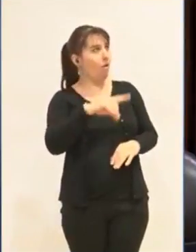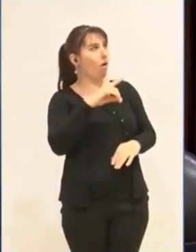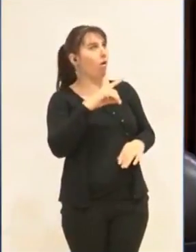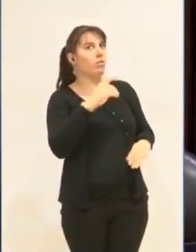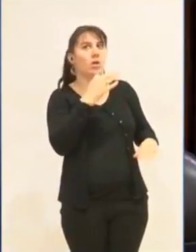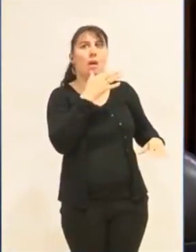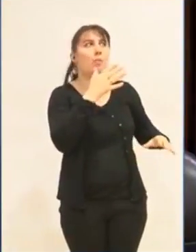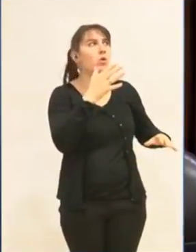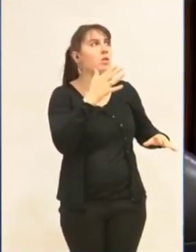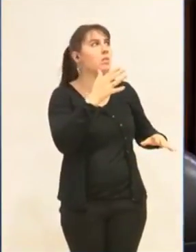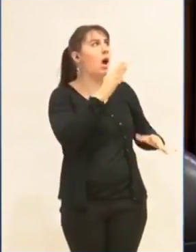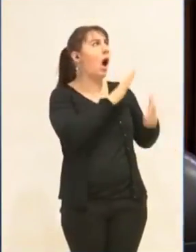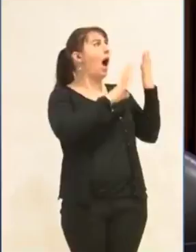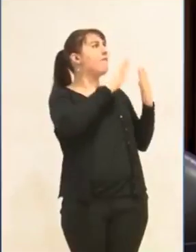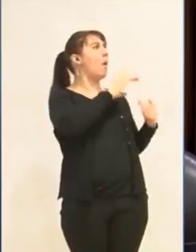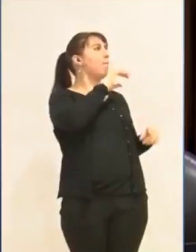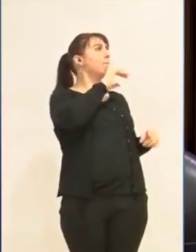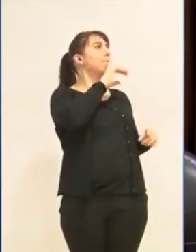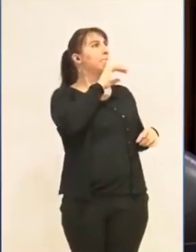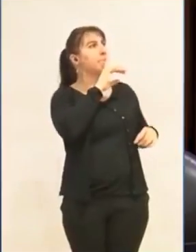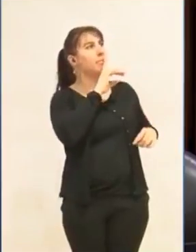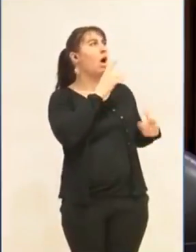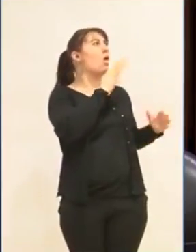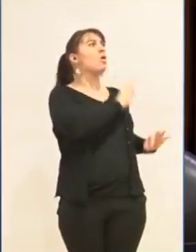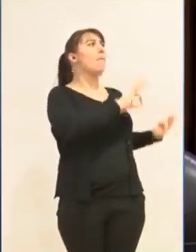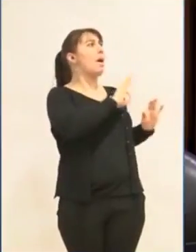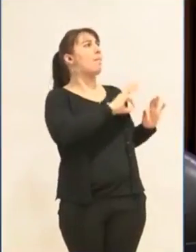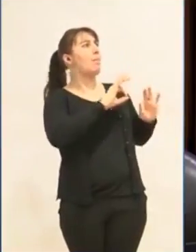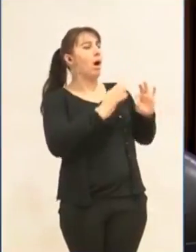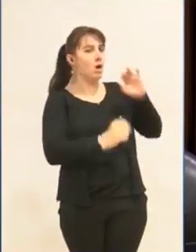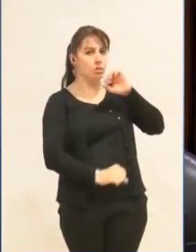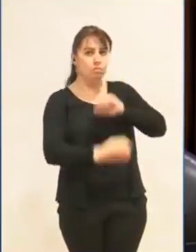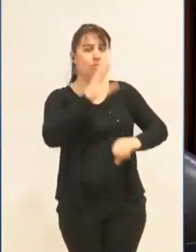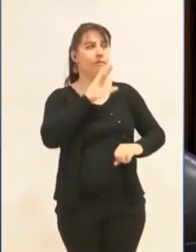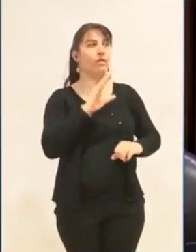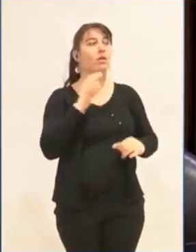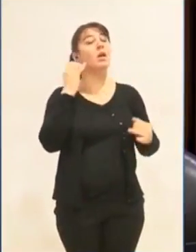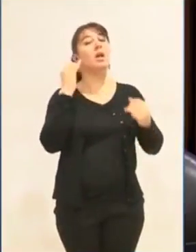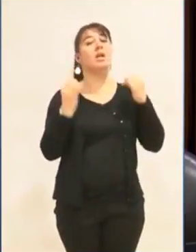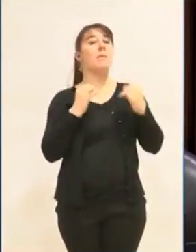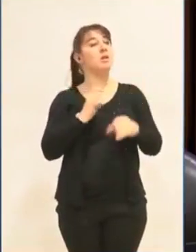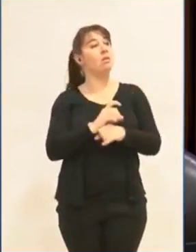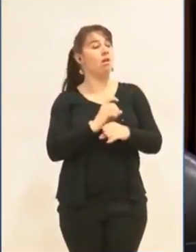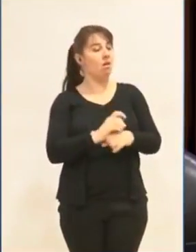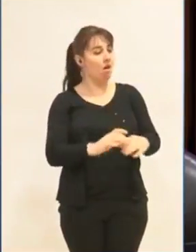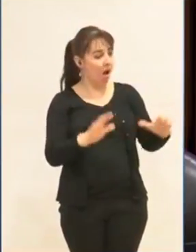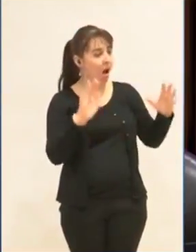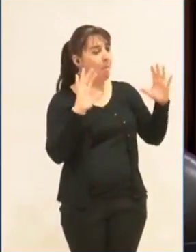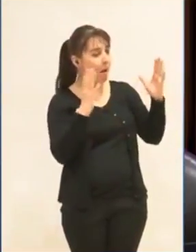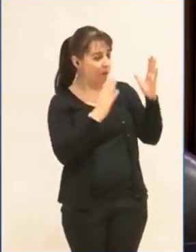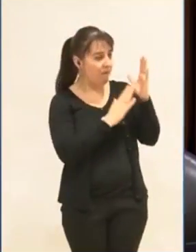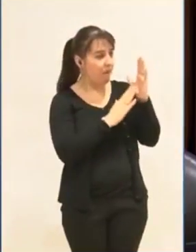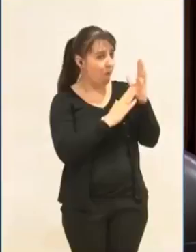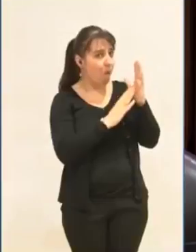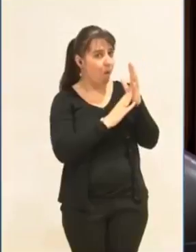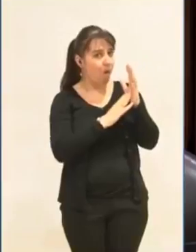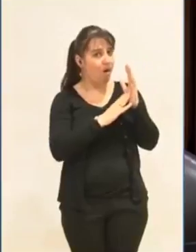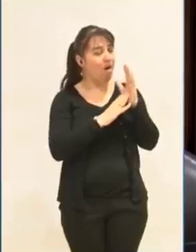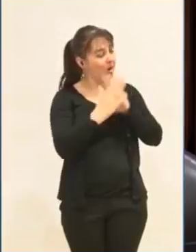ça. Si j'étais peu sympathique à votre égard, je vous dirais bravo, vous faites ce que nous devions